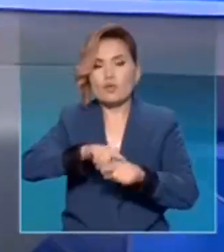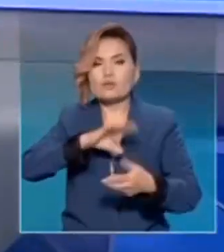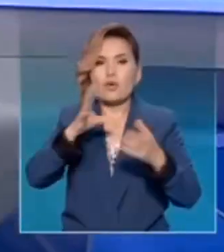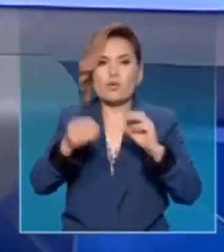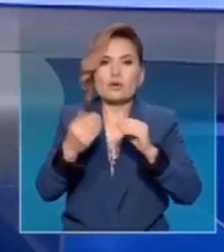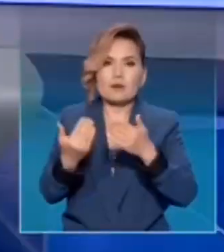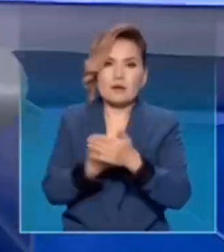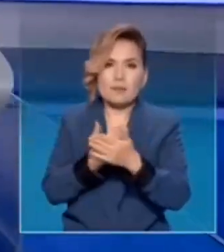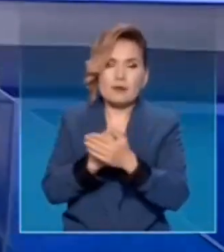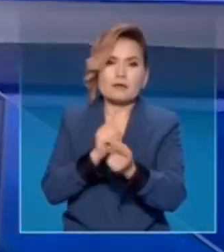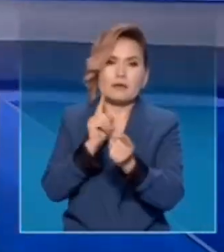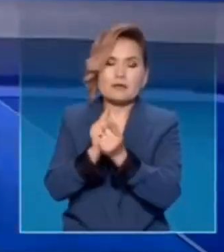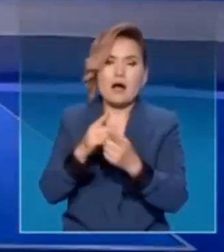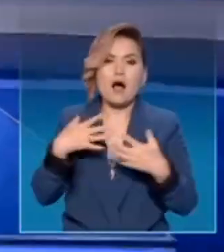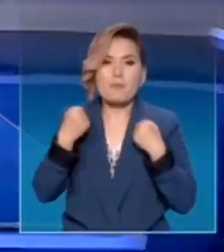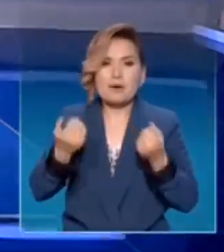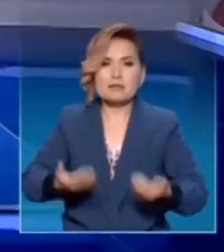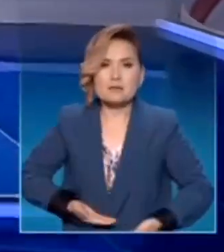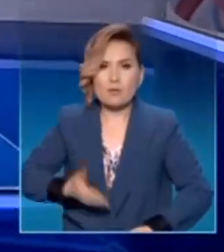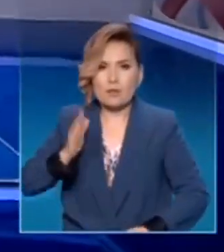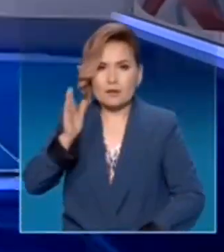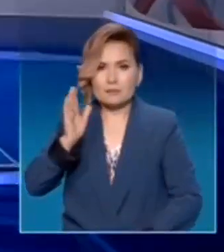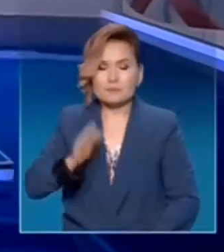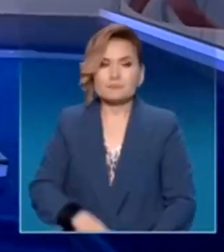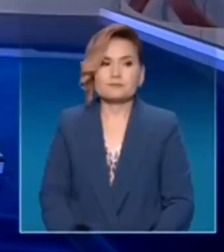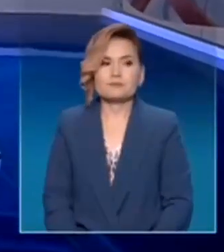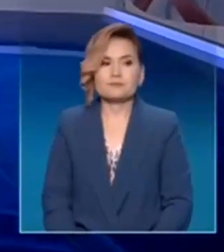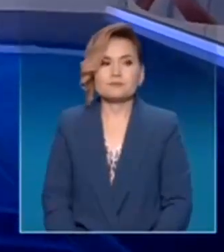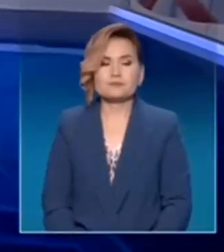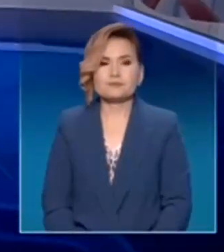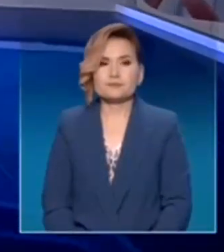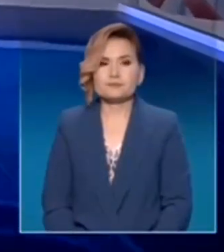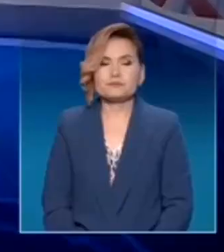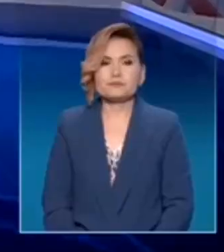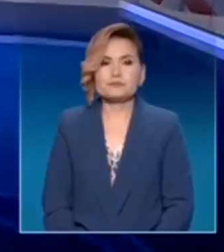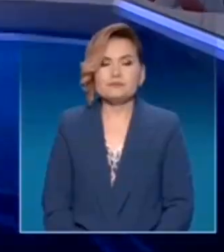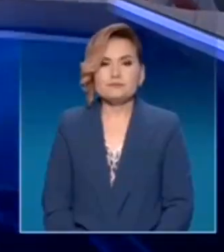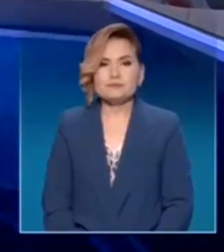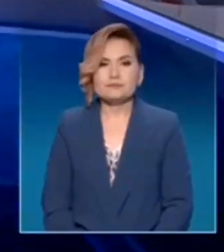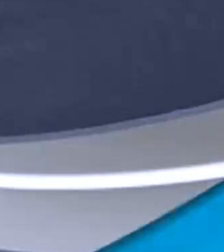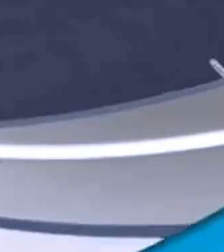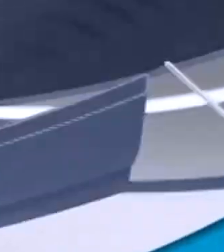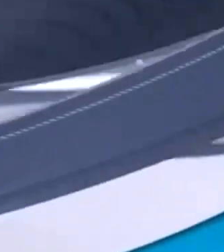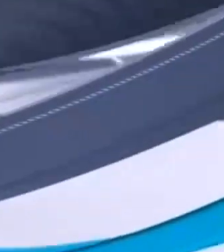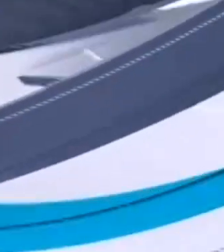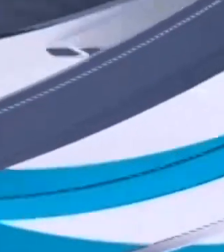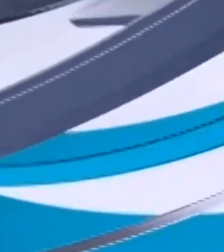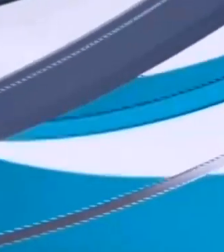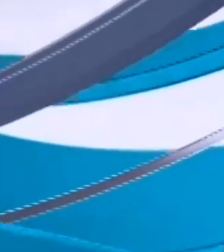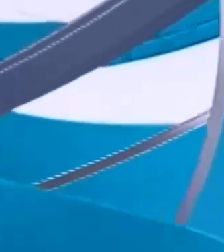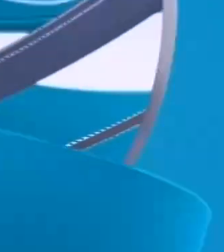Келесі эфирде жүздескенше аман сау болыңыздар. Әрі қарай ауа райы болжамы.